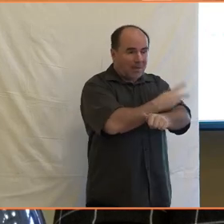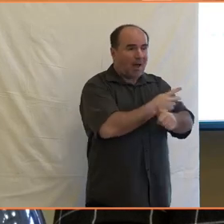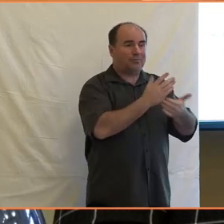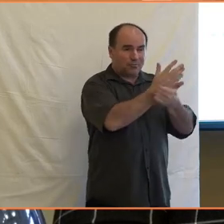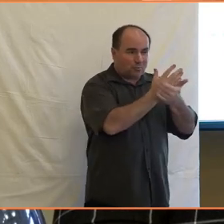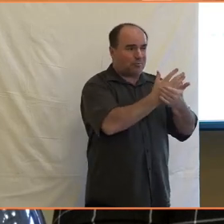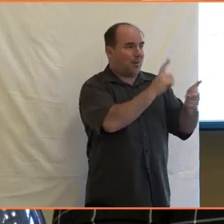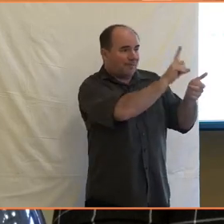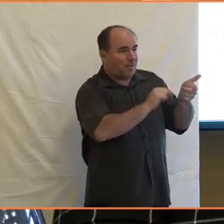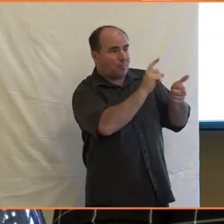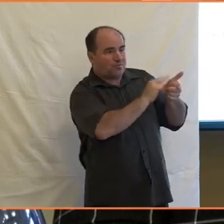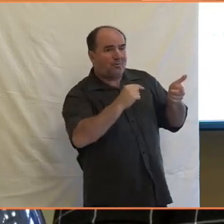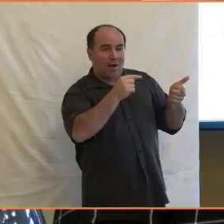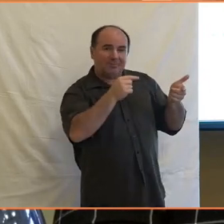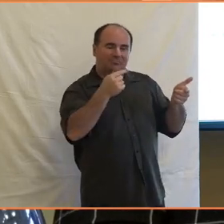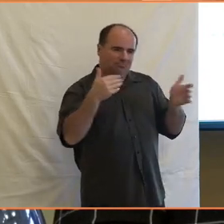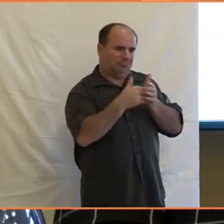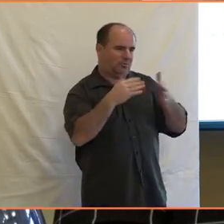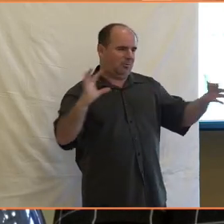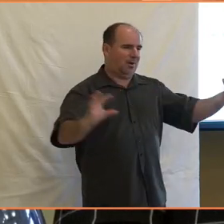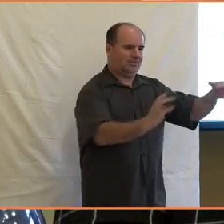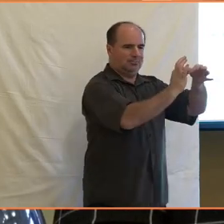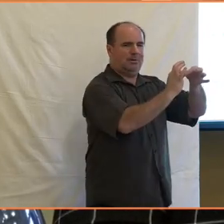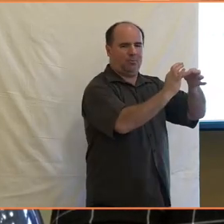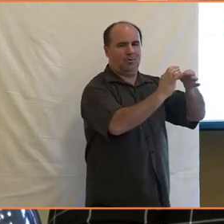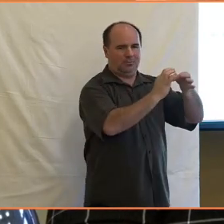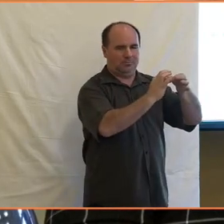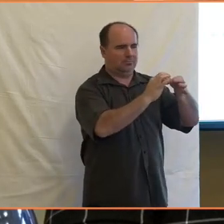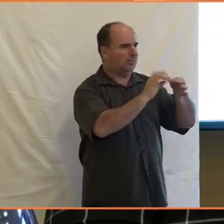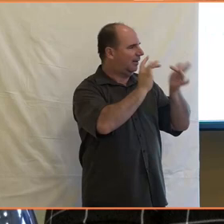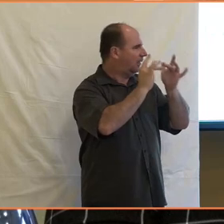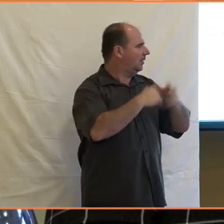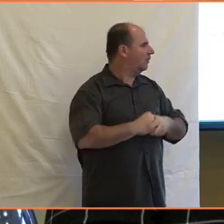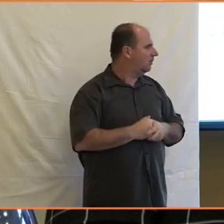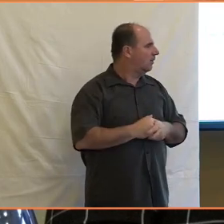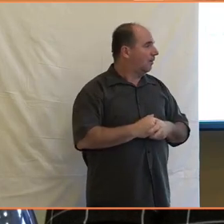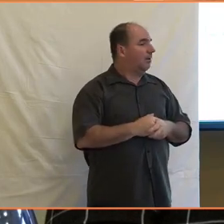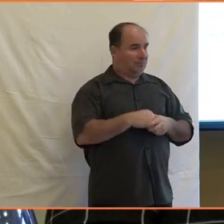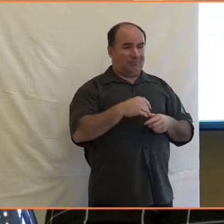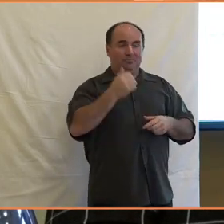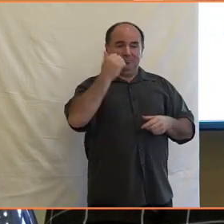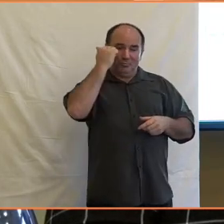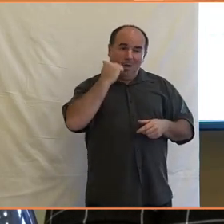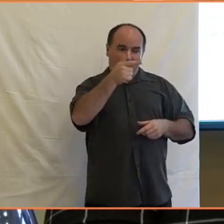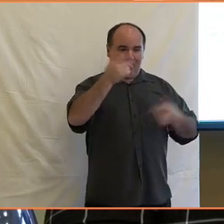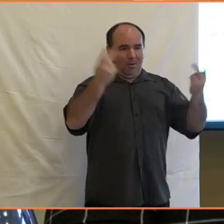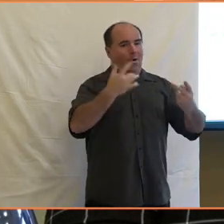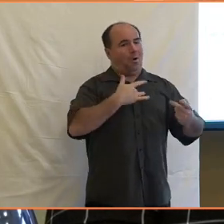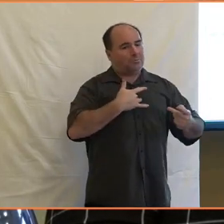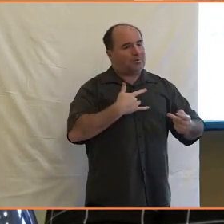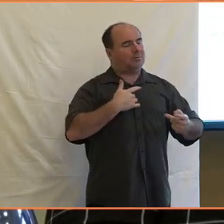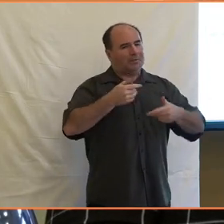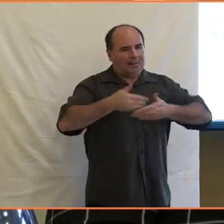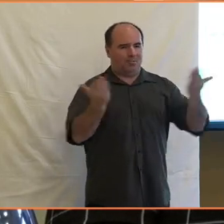to týká prostředkování informací, které ten jedinec potřebuje jako občan demokratické země k rozhodování vlastně třeba